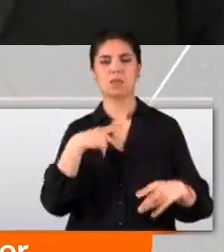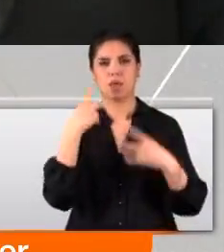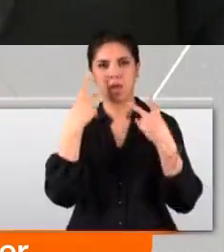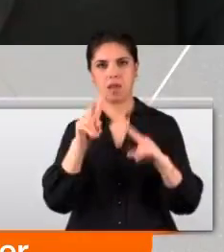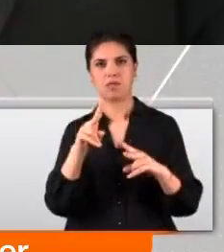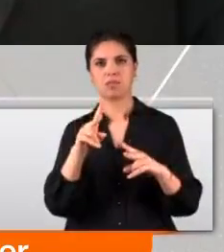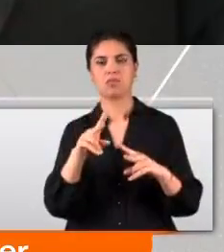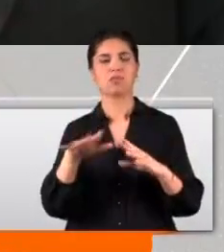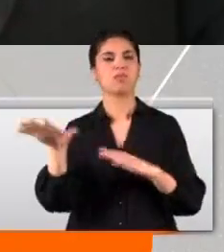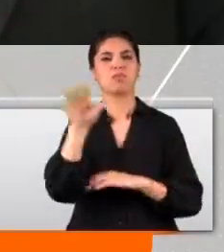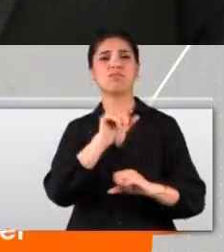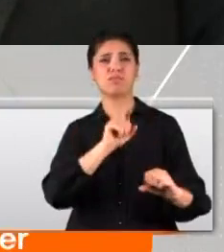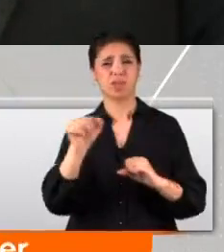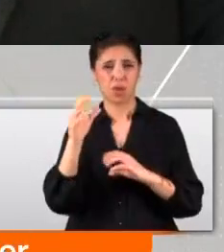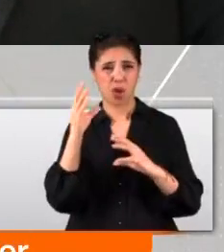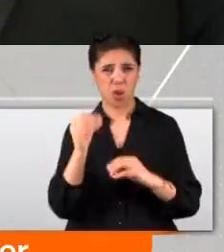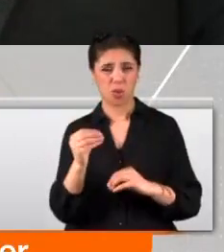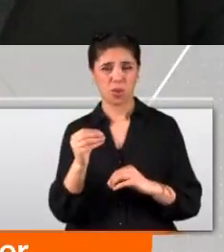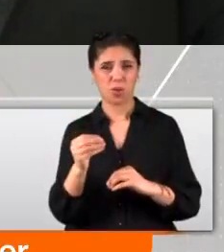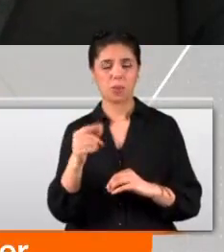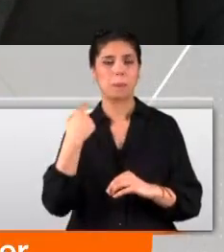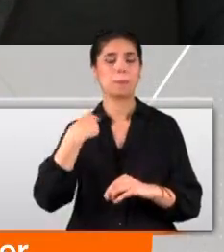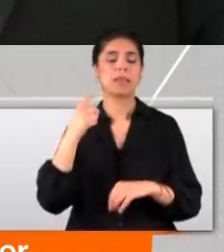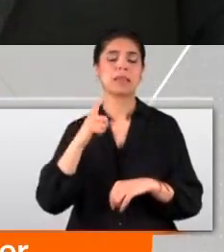bu kadar çok gürültü koparmışsa o zaman